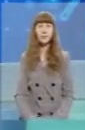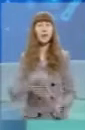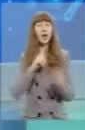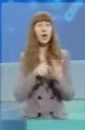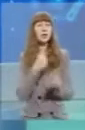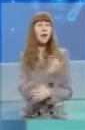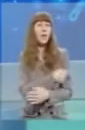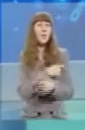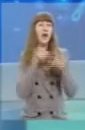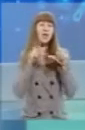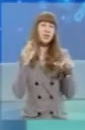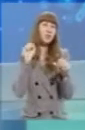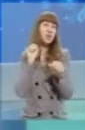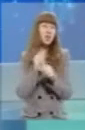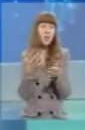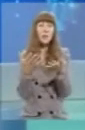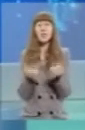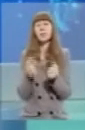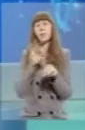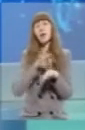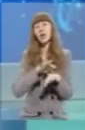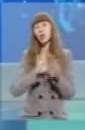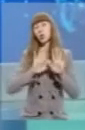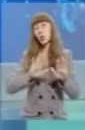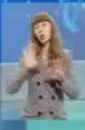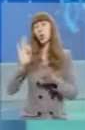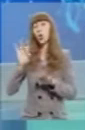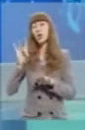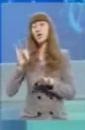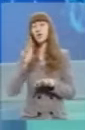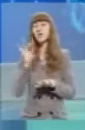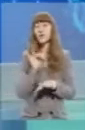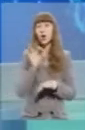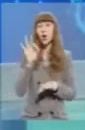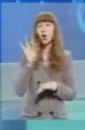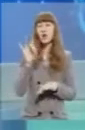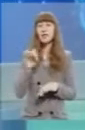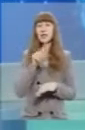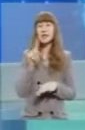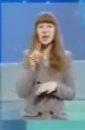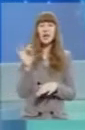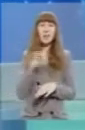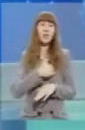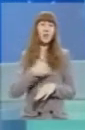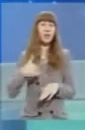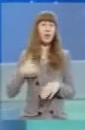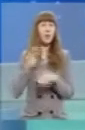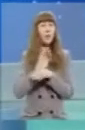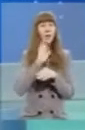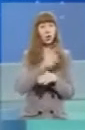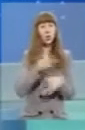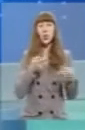Городская больница прекратила прием пациентов, кроме больных ОРВИ, ОРЗ и пневмонии. Здесь по приказу областного